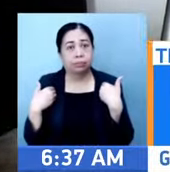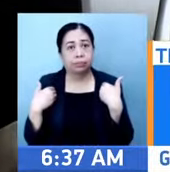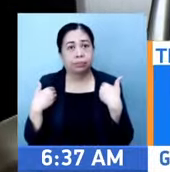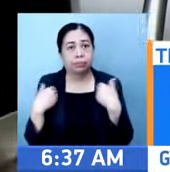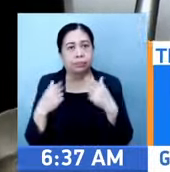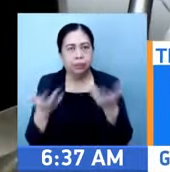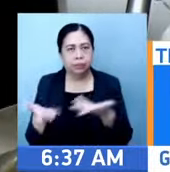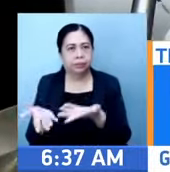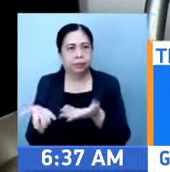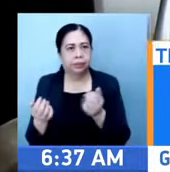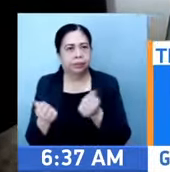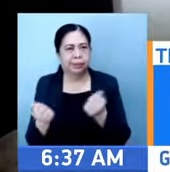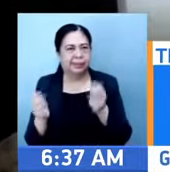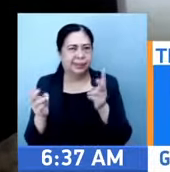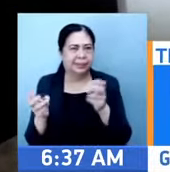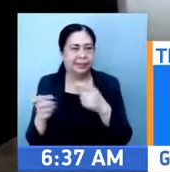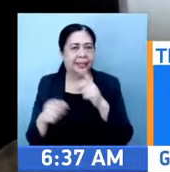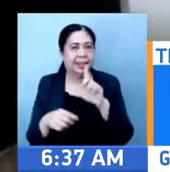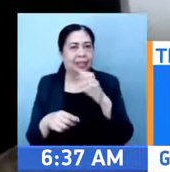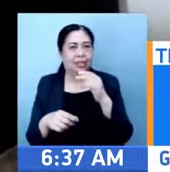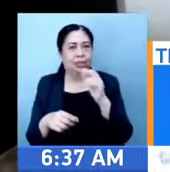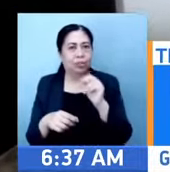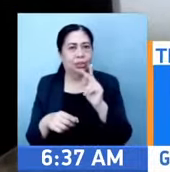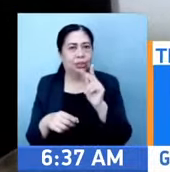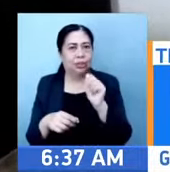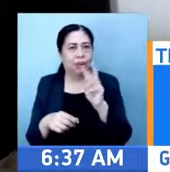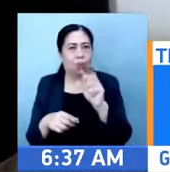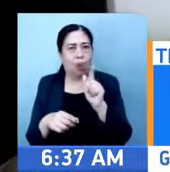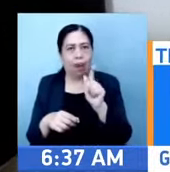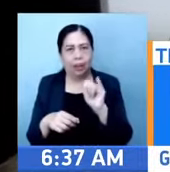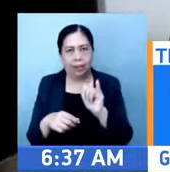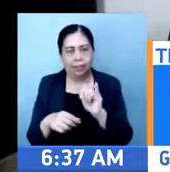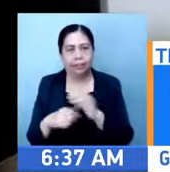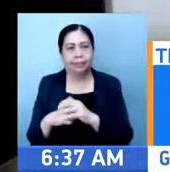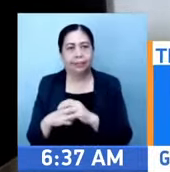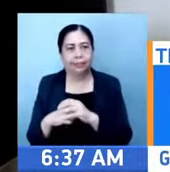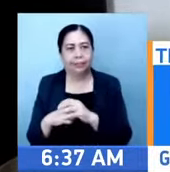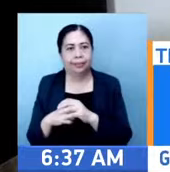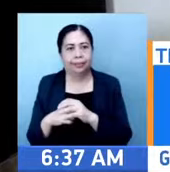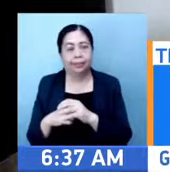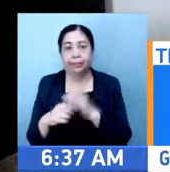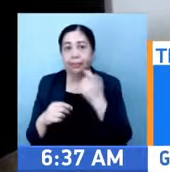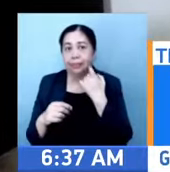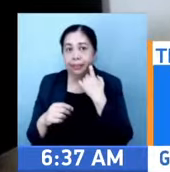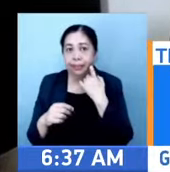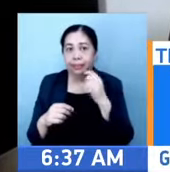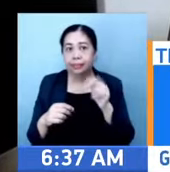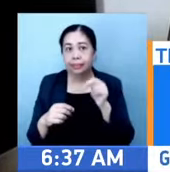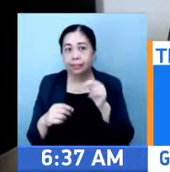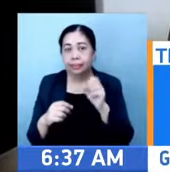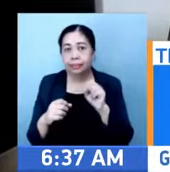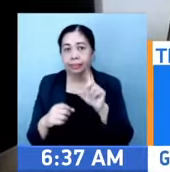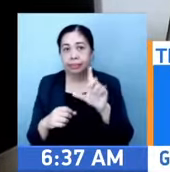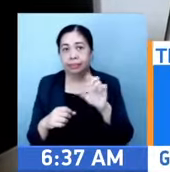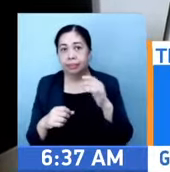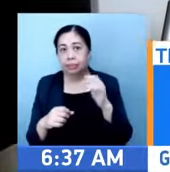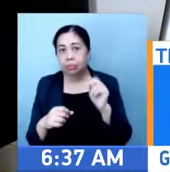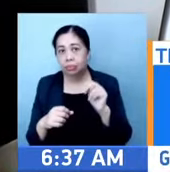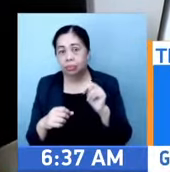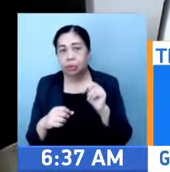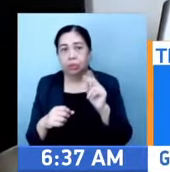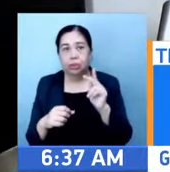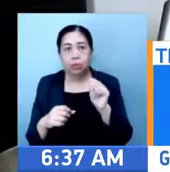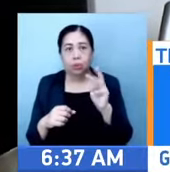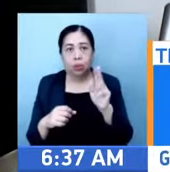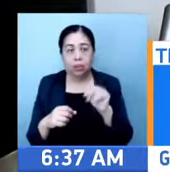nga natin kanina, lechon kawali. Ano? Yes, lechon kawali. At eto. Nabanggit ko kanina, kailangan syempre, pag lechon gawari or lechon kare-kare,